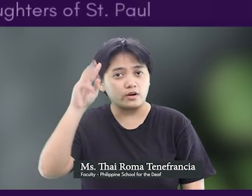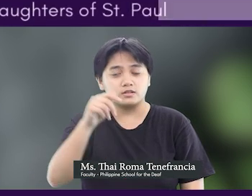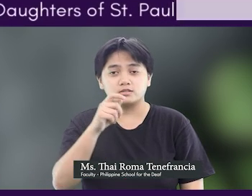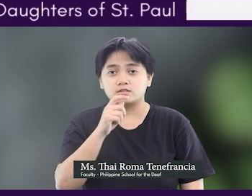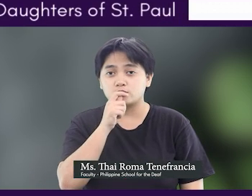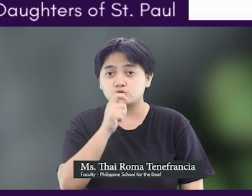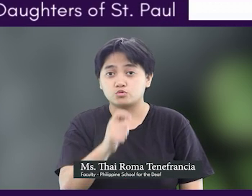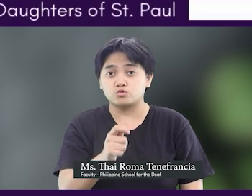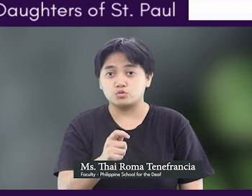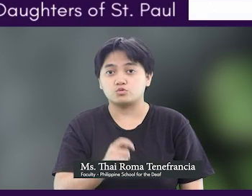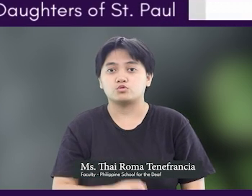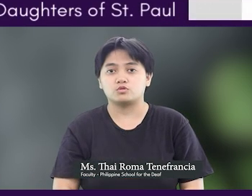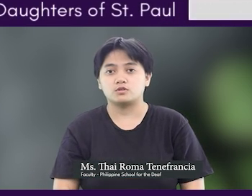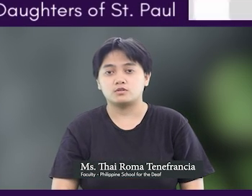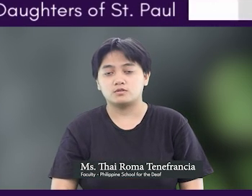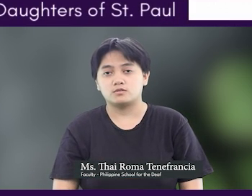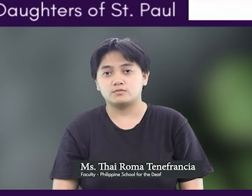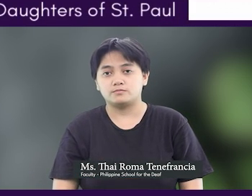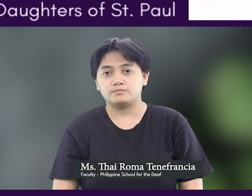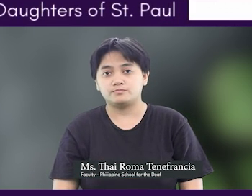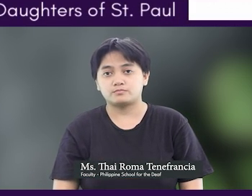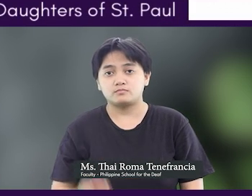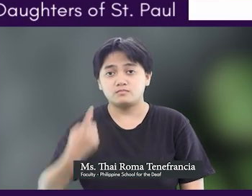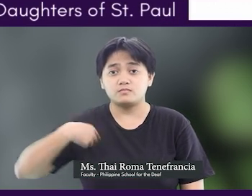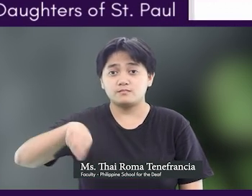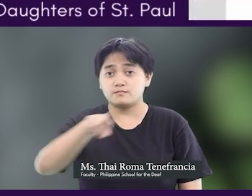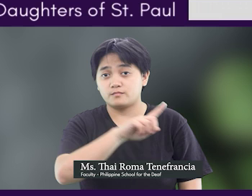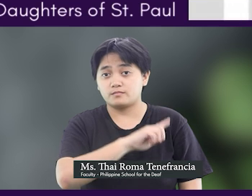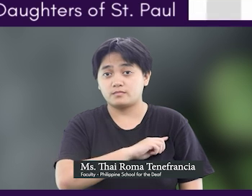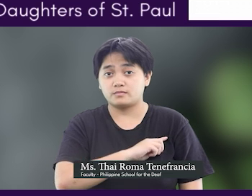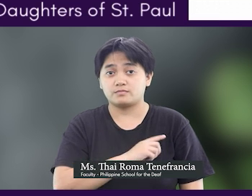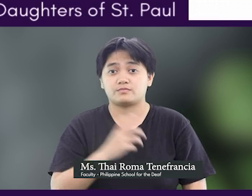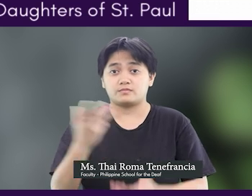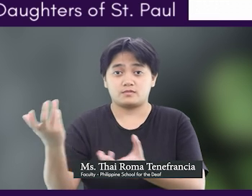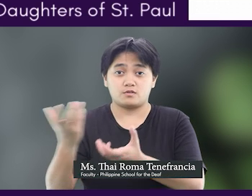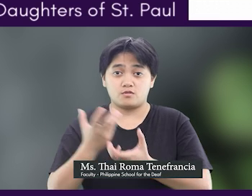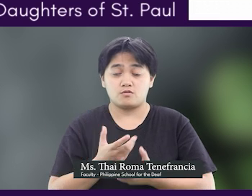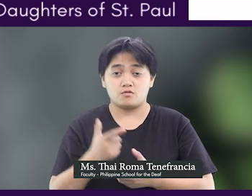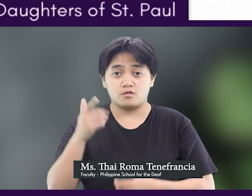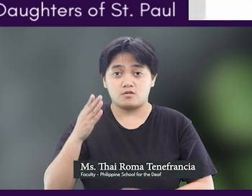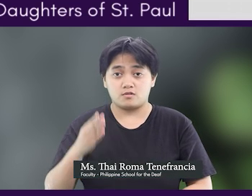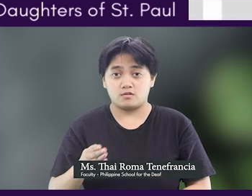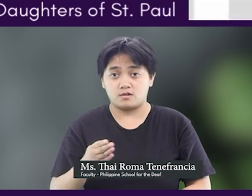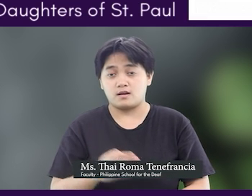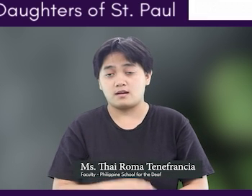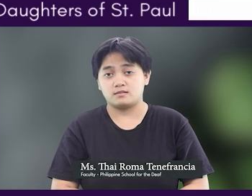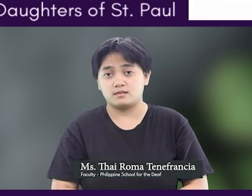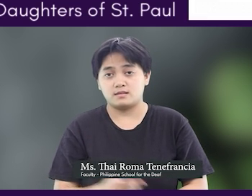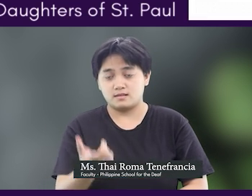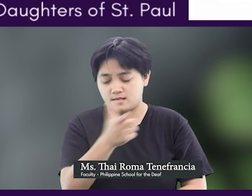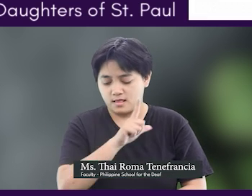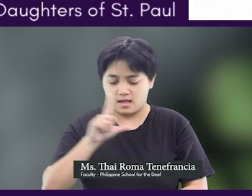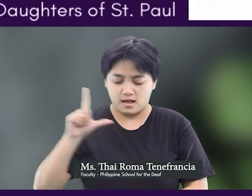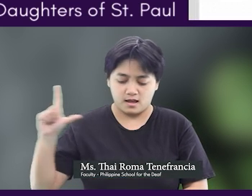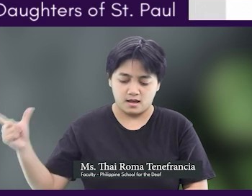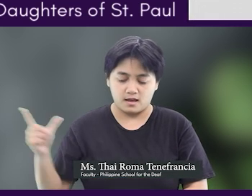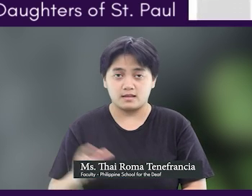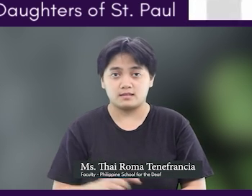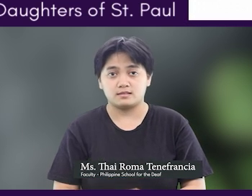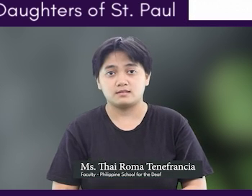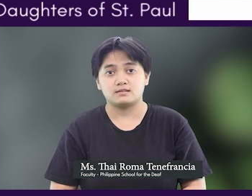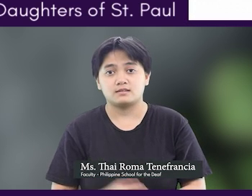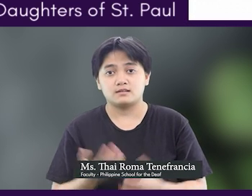maging mindful tayo sa katotohanan na pawang makakatiwala lamang tayo ng Panginoon ng lahat ng bagay